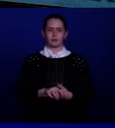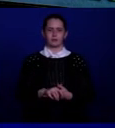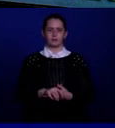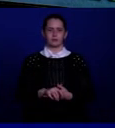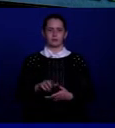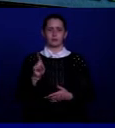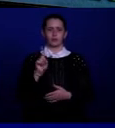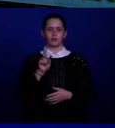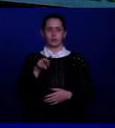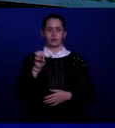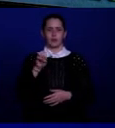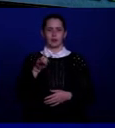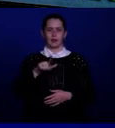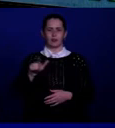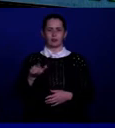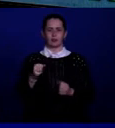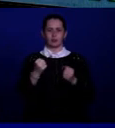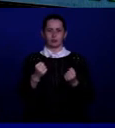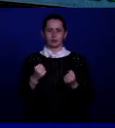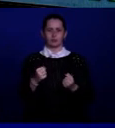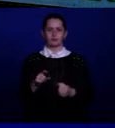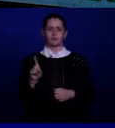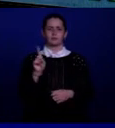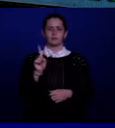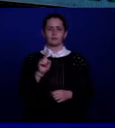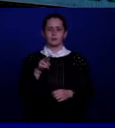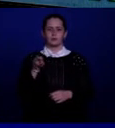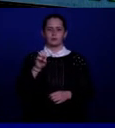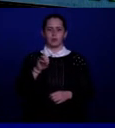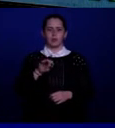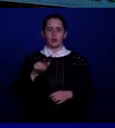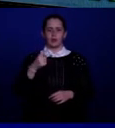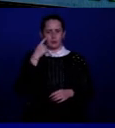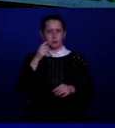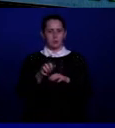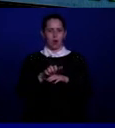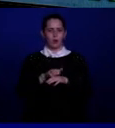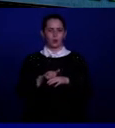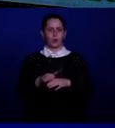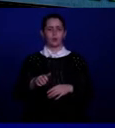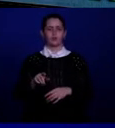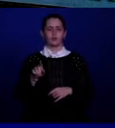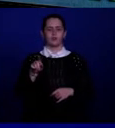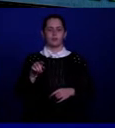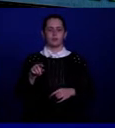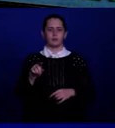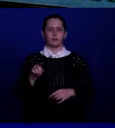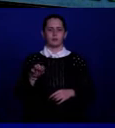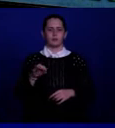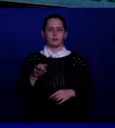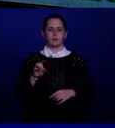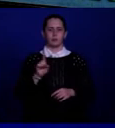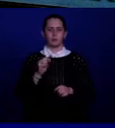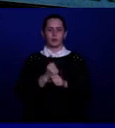сделать?». Что делать? Держать. Что делать? Мозолить. Что сделать?